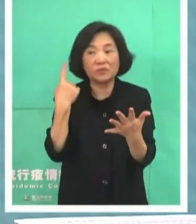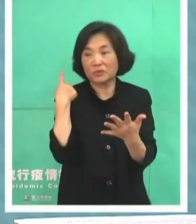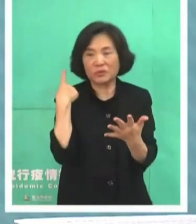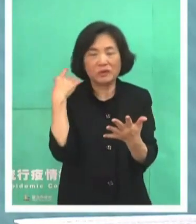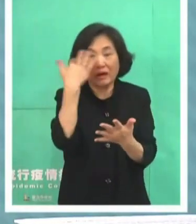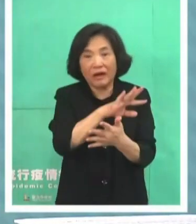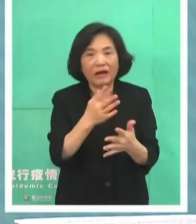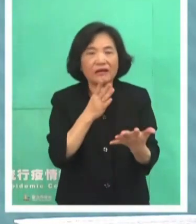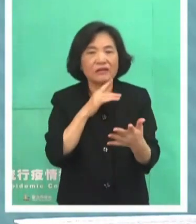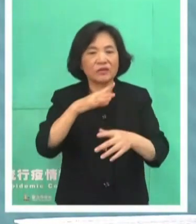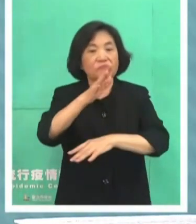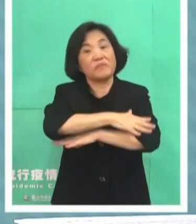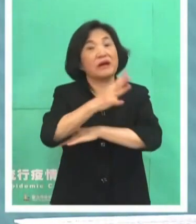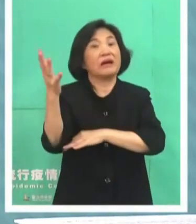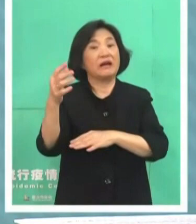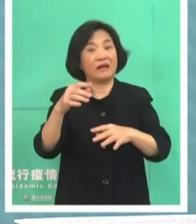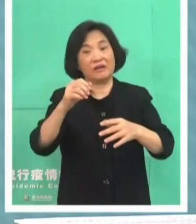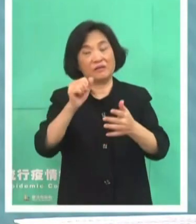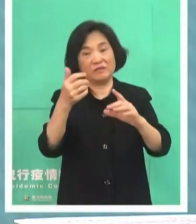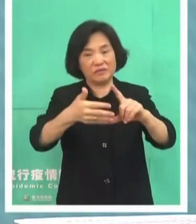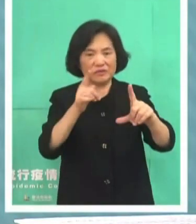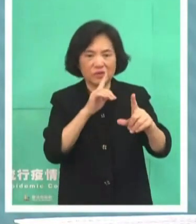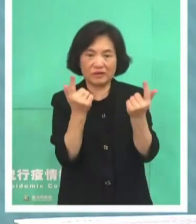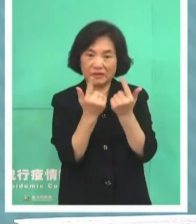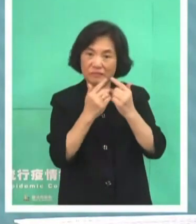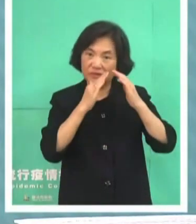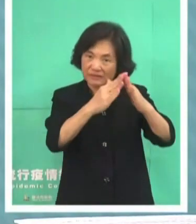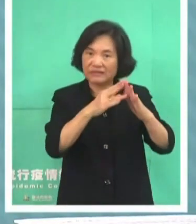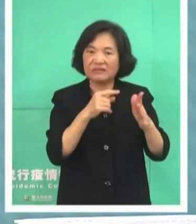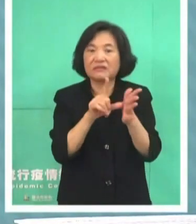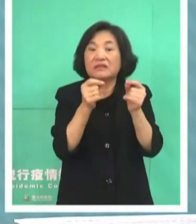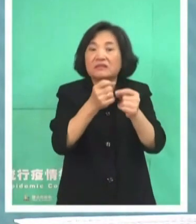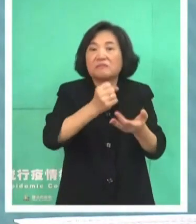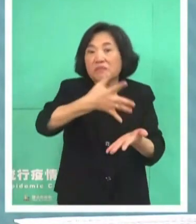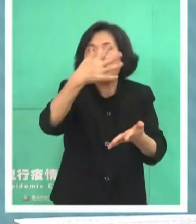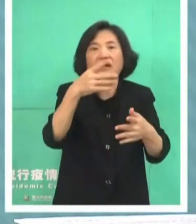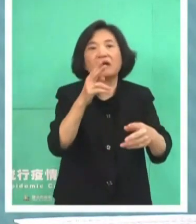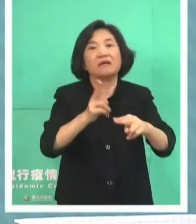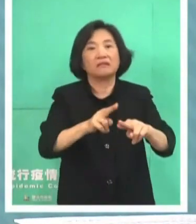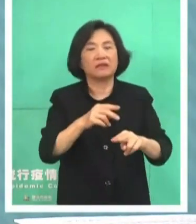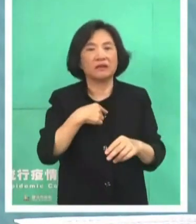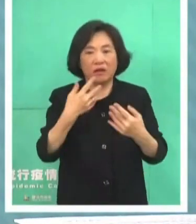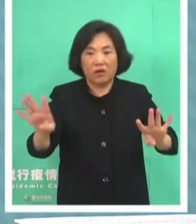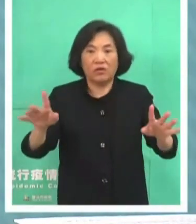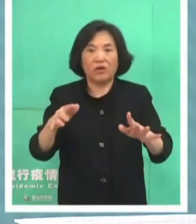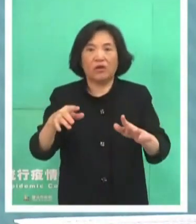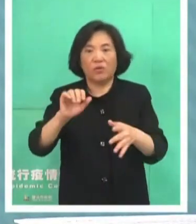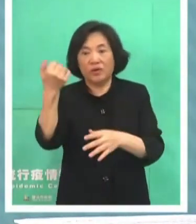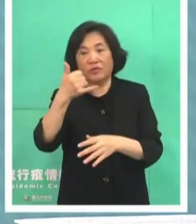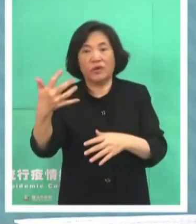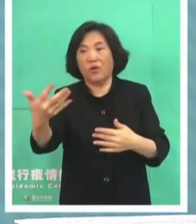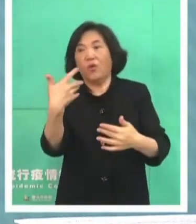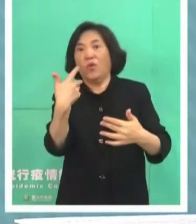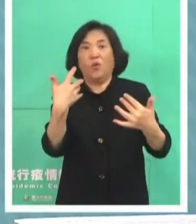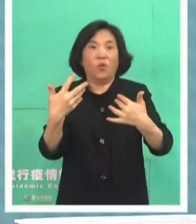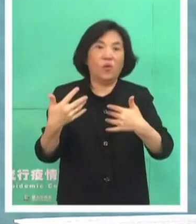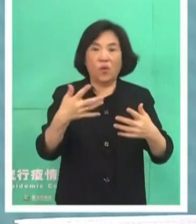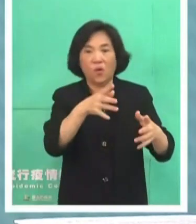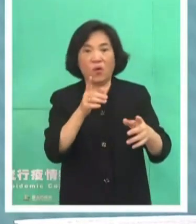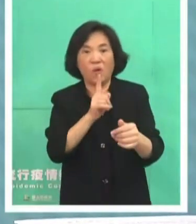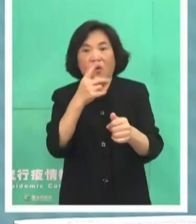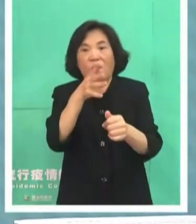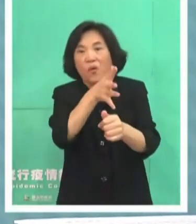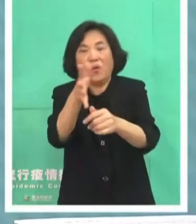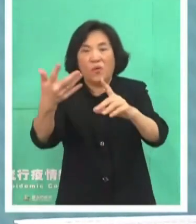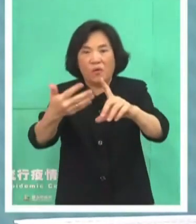知道，媒体标题说，台北要暂缓了哈，不盖了，然后马上一堆哦议员哦名嘴就跳出来